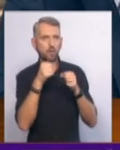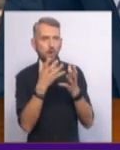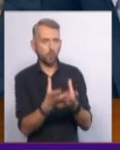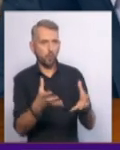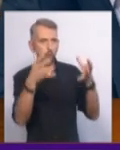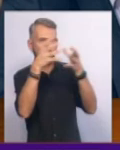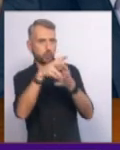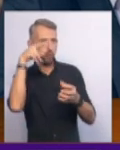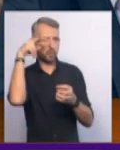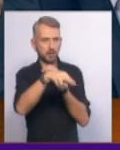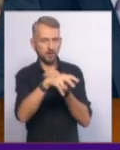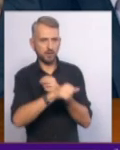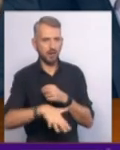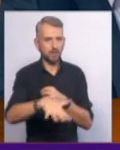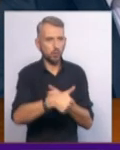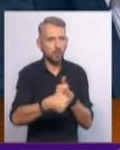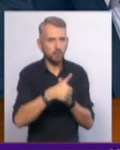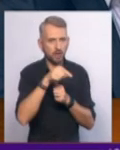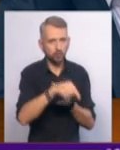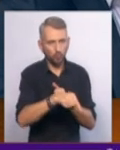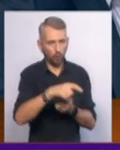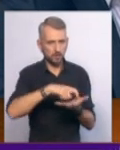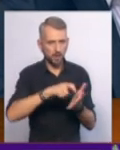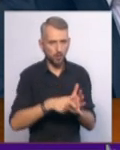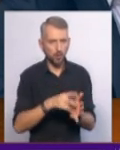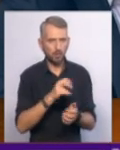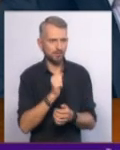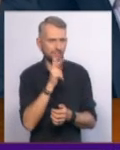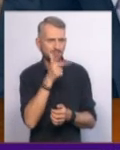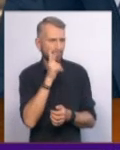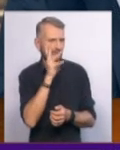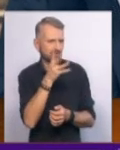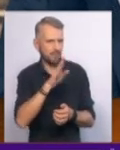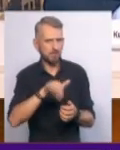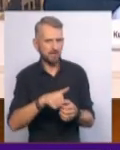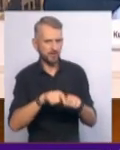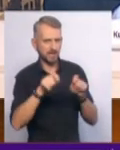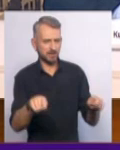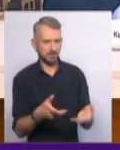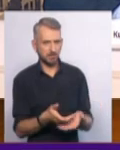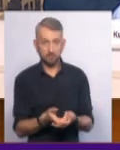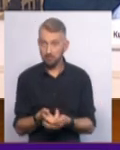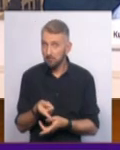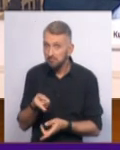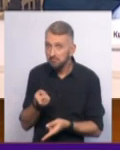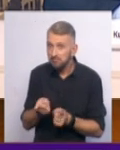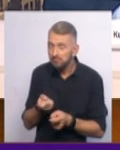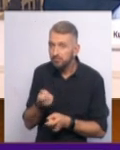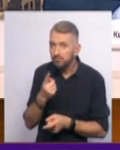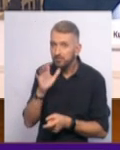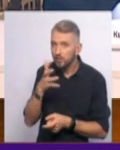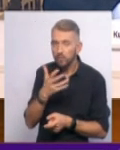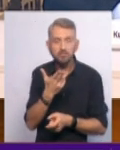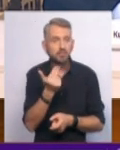на території біля цього залу, буквально на третій-четвертий день після відкриття. Серйозно? Тобто Серйозно, да.